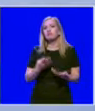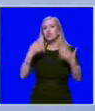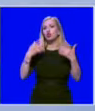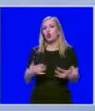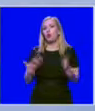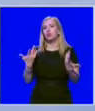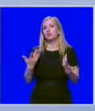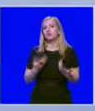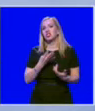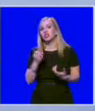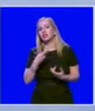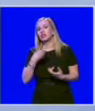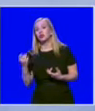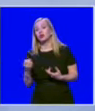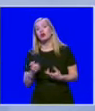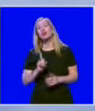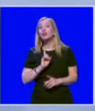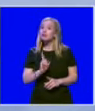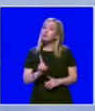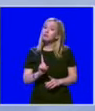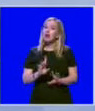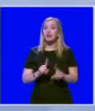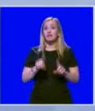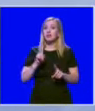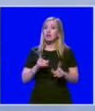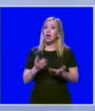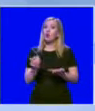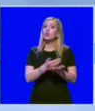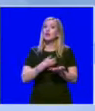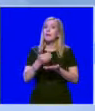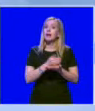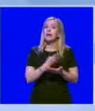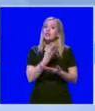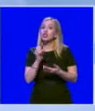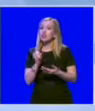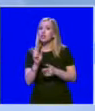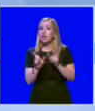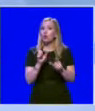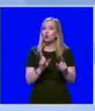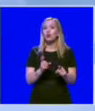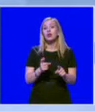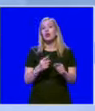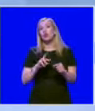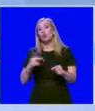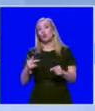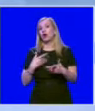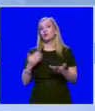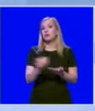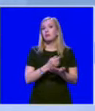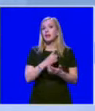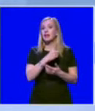То е число, само че едно е да съберете 40 заявки, друго е да съберете 100. Да, въпросът е, дали все още стоите